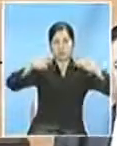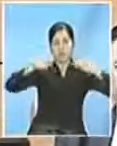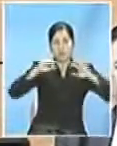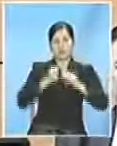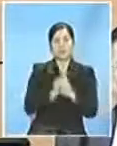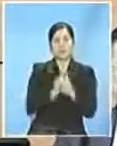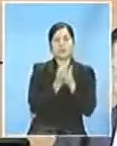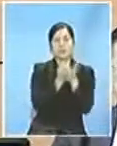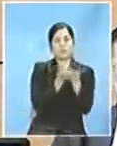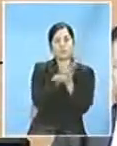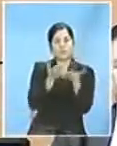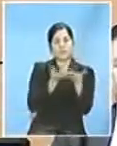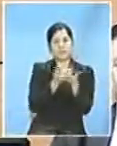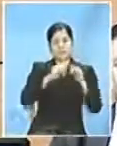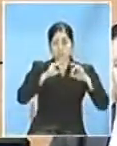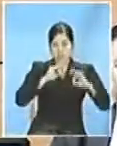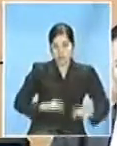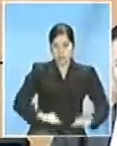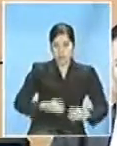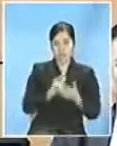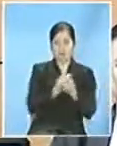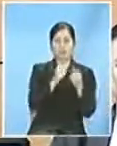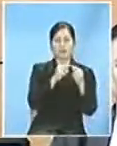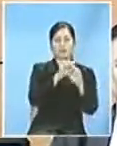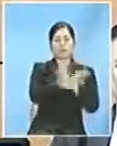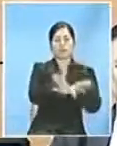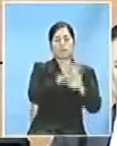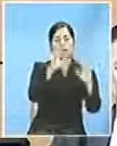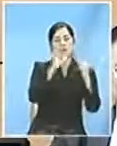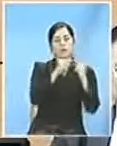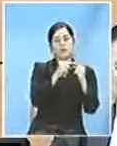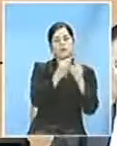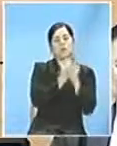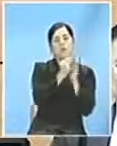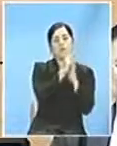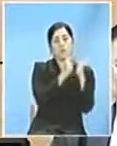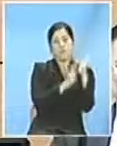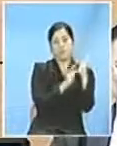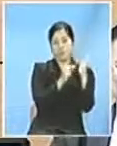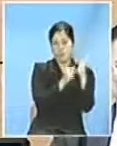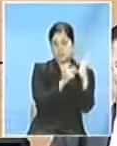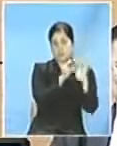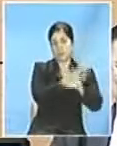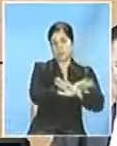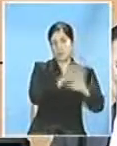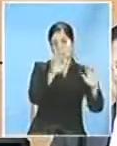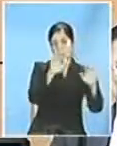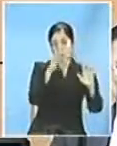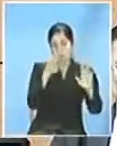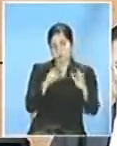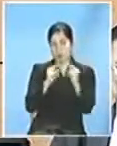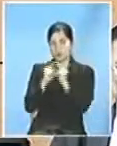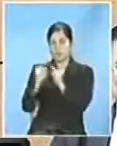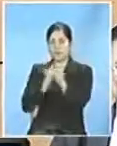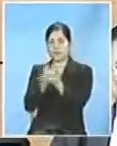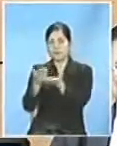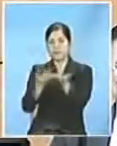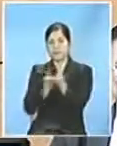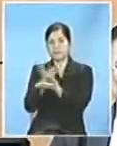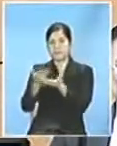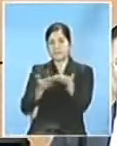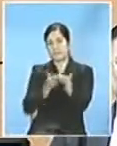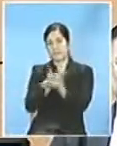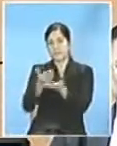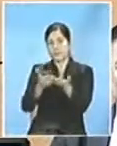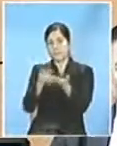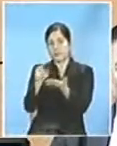ดสินใจถอนกฎหมายฉบับนี้ออกไปก่อนแล้วไปคุยจากันในสภาปรองดองซึ่งประช